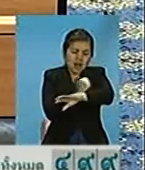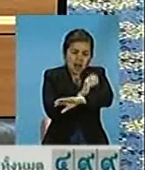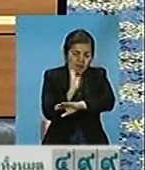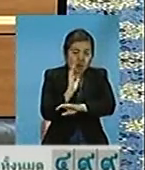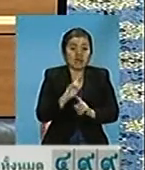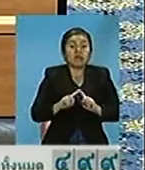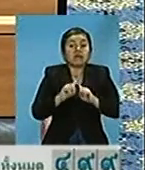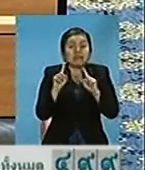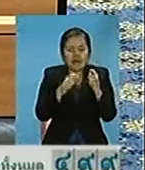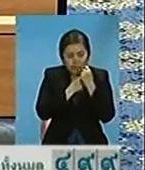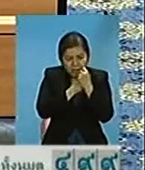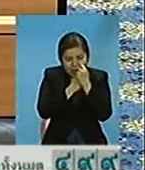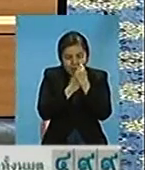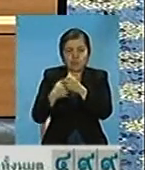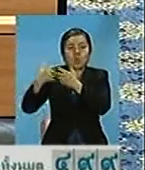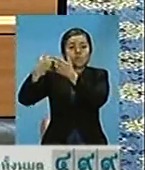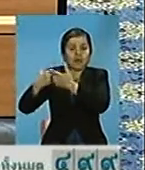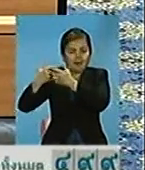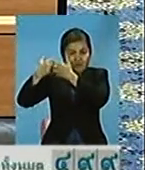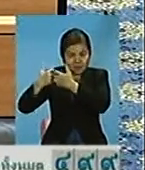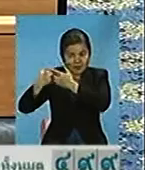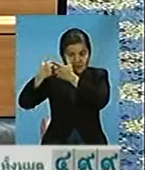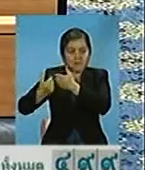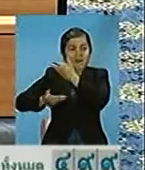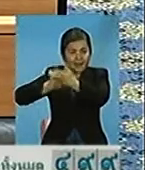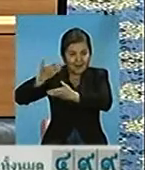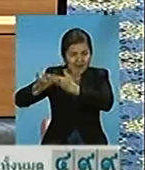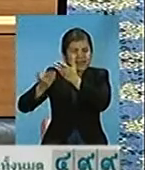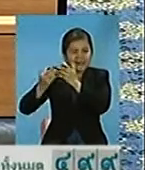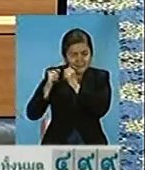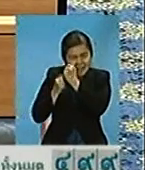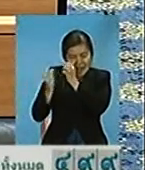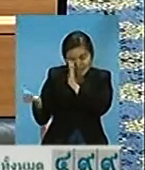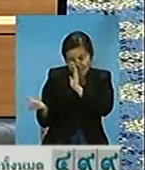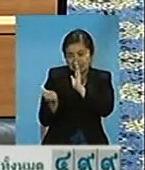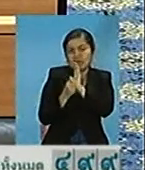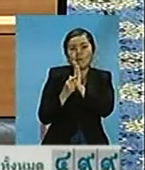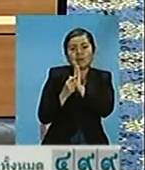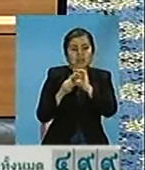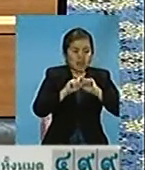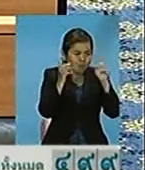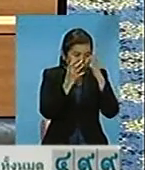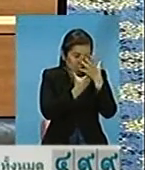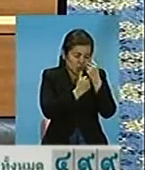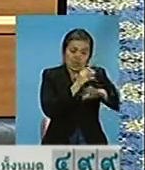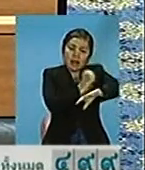ามใส่ผู้ประกอบกิจการยางซึ่งหมายถึงพ่อค้ายางแต่ไม่สนใจเกษตรกรยาง